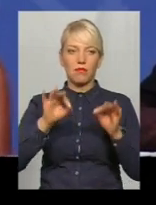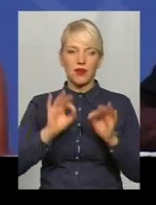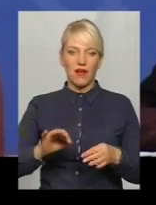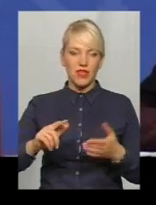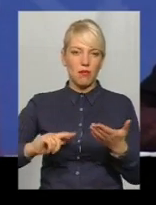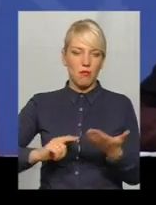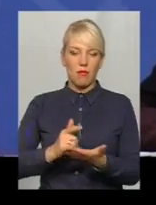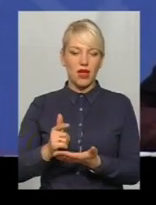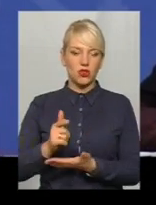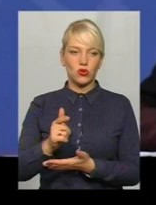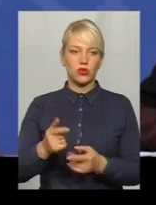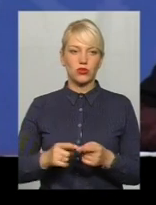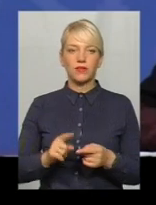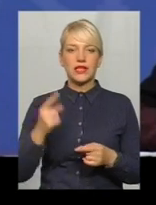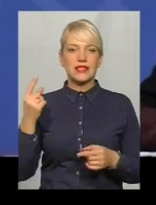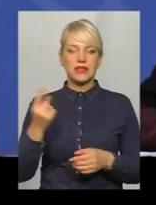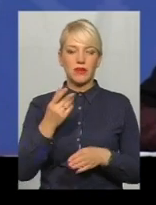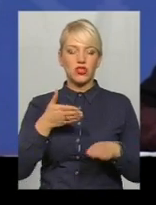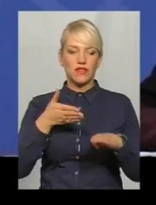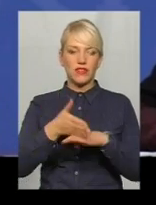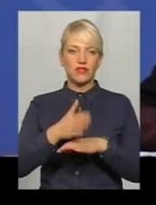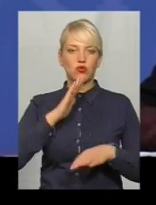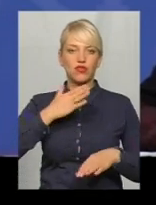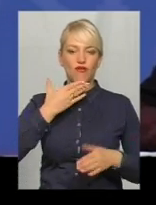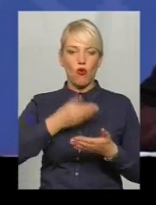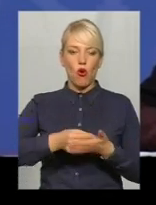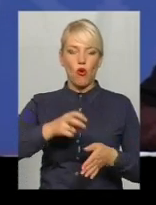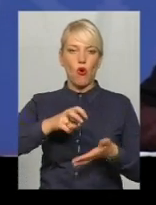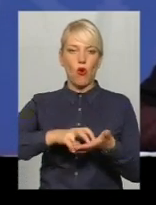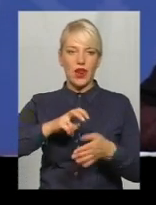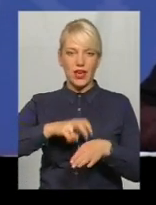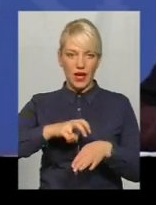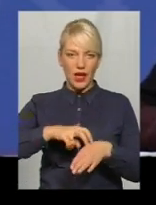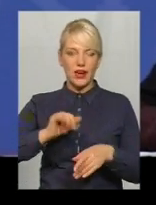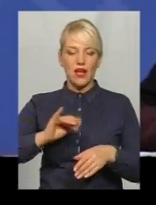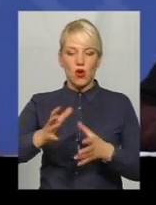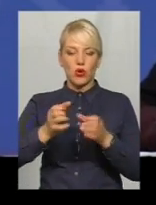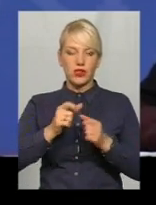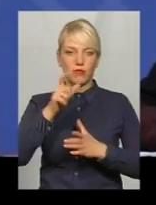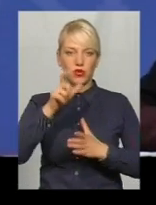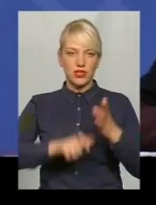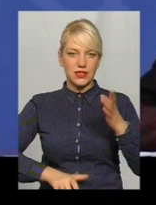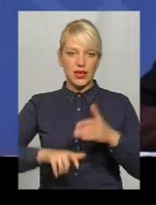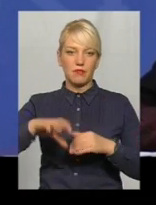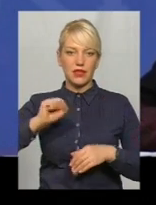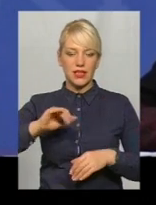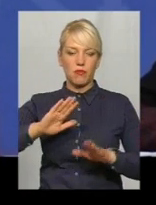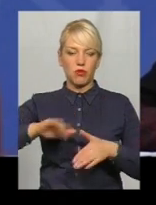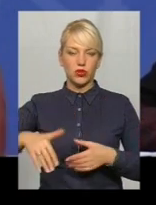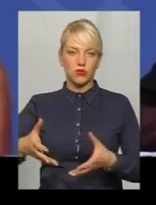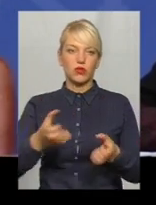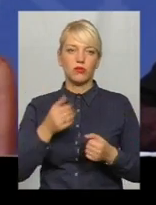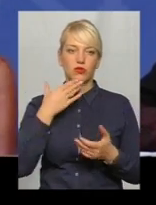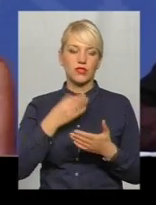маршрутом. Спершу вони відвідують свого лікаря, отримують рецепт і тоді отримують свої